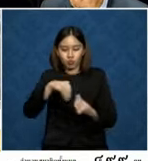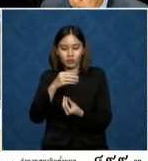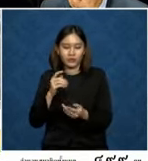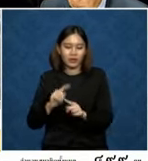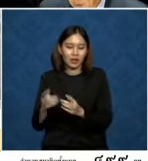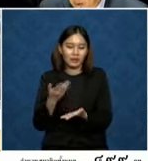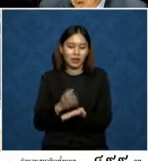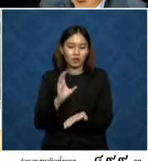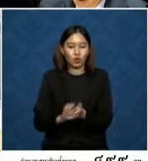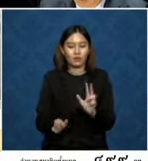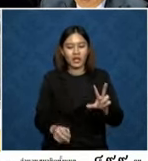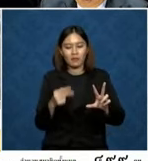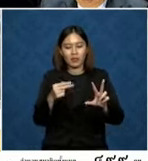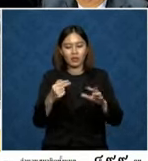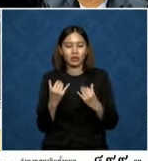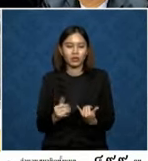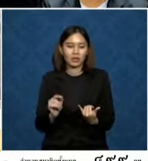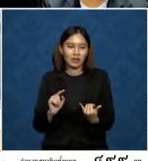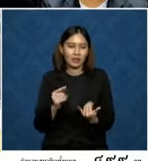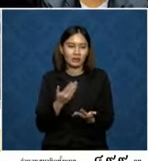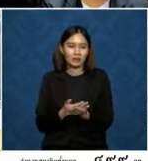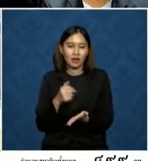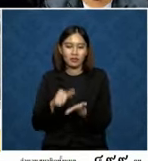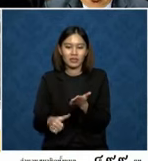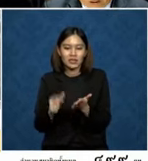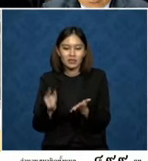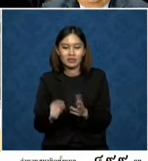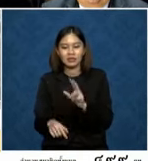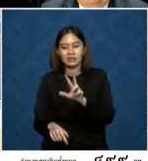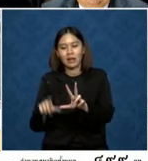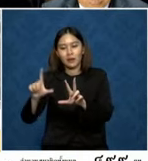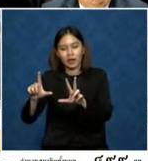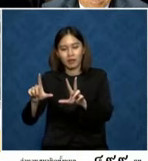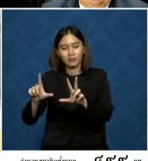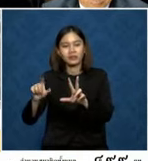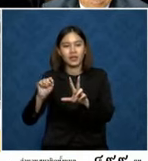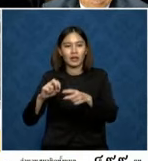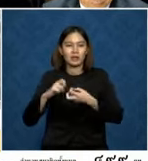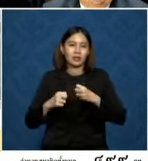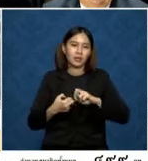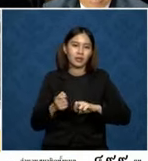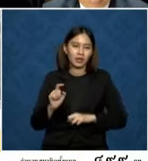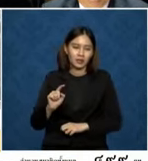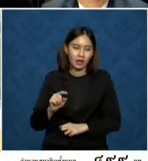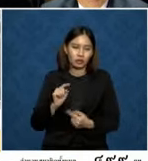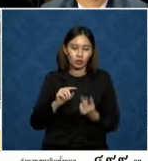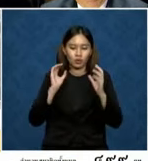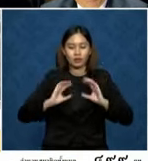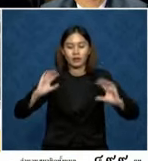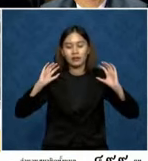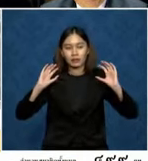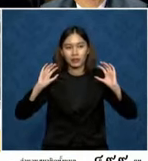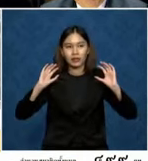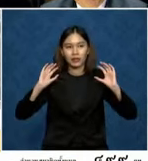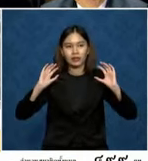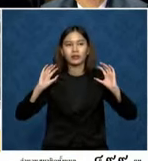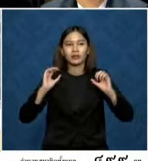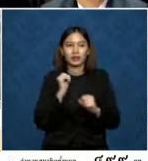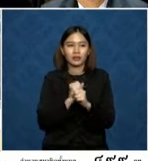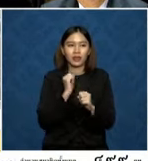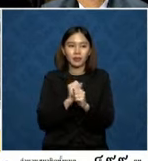งิน 30,000 บาทปัจจุบันแกเป็นหนี้ 3 ล้านนี่คือปัญหาที่ทางรัฐบาลเดินม